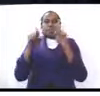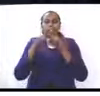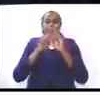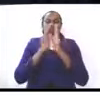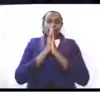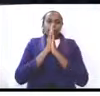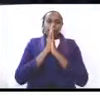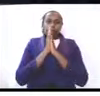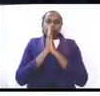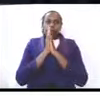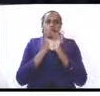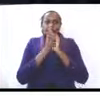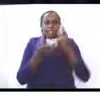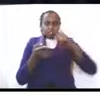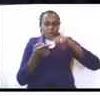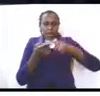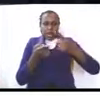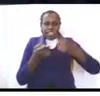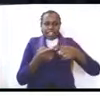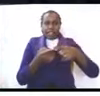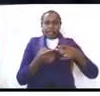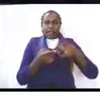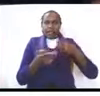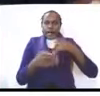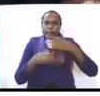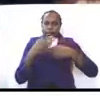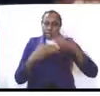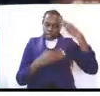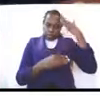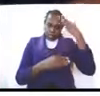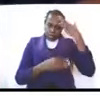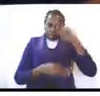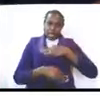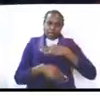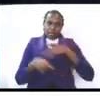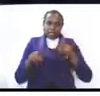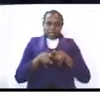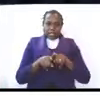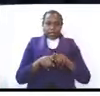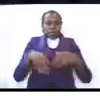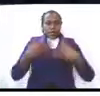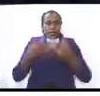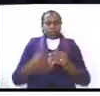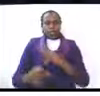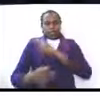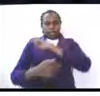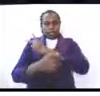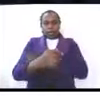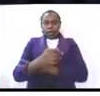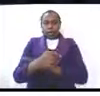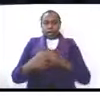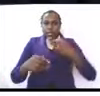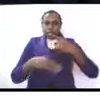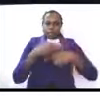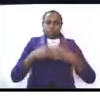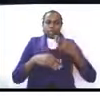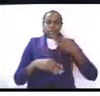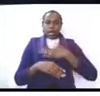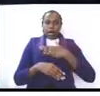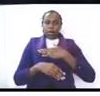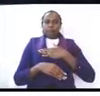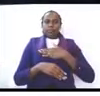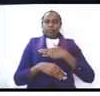Tunakuomba utuongezee kina cha ufahamu wetu na utujalie nguvu katika makusudio yetu